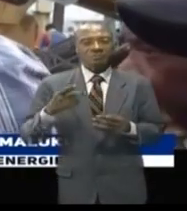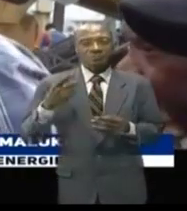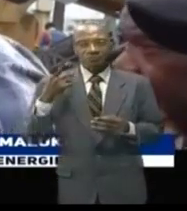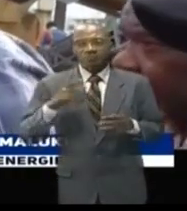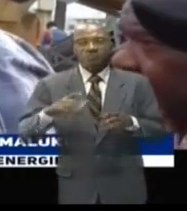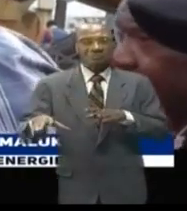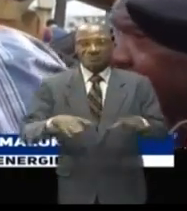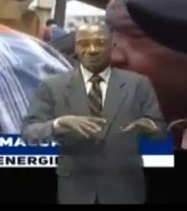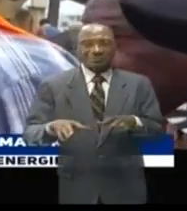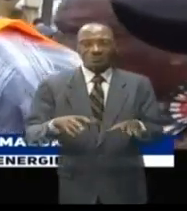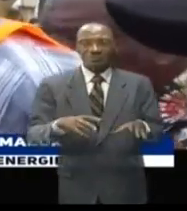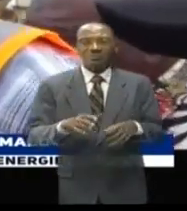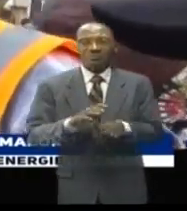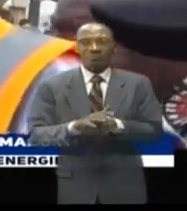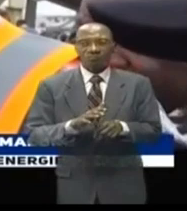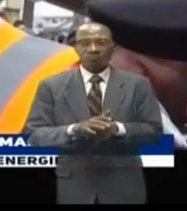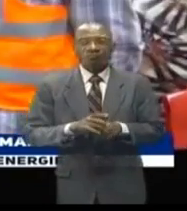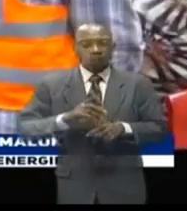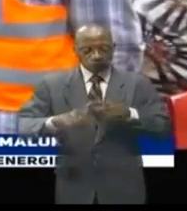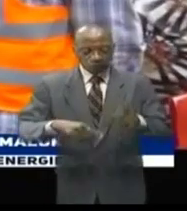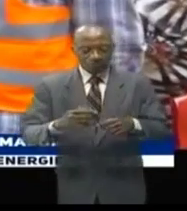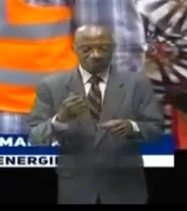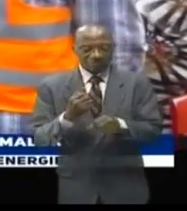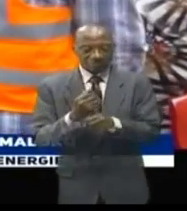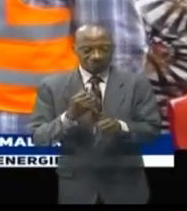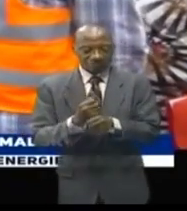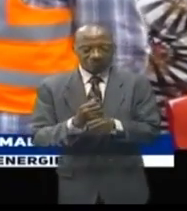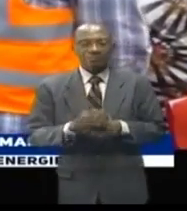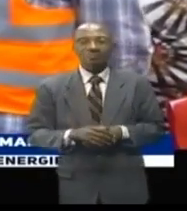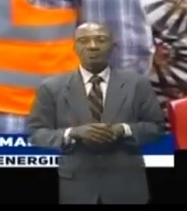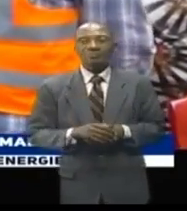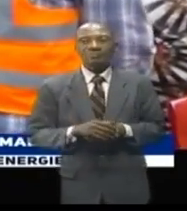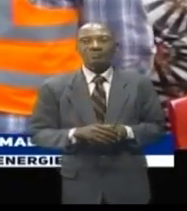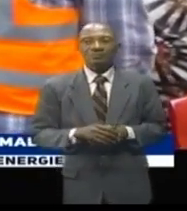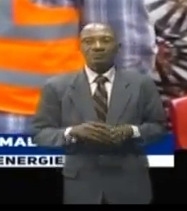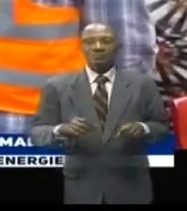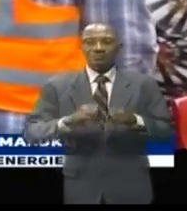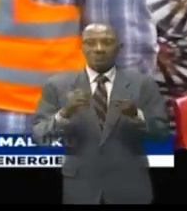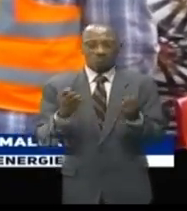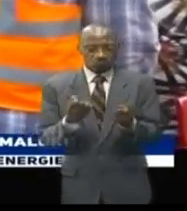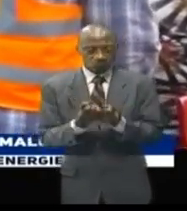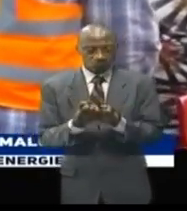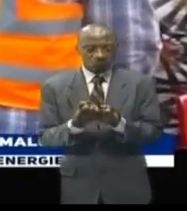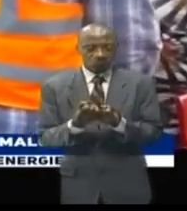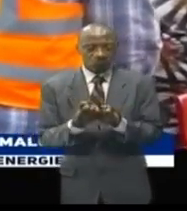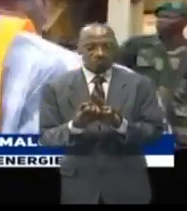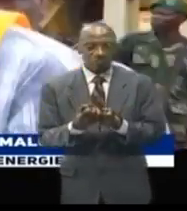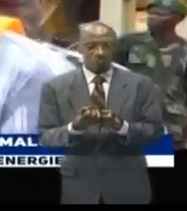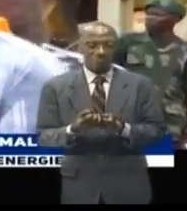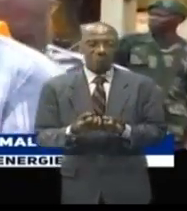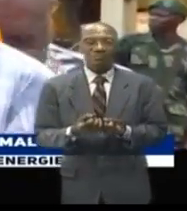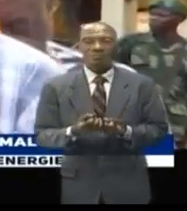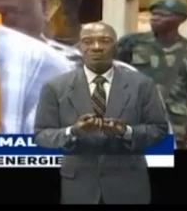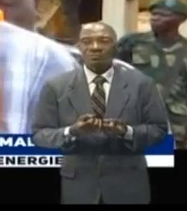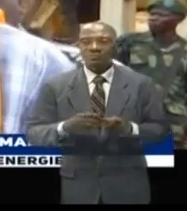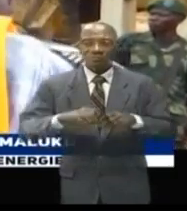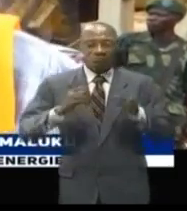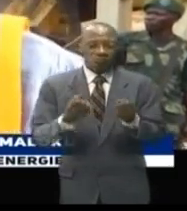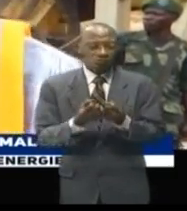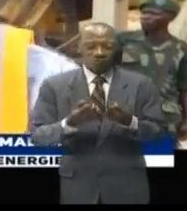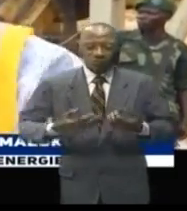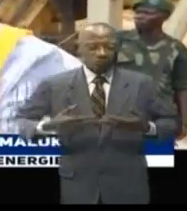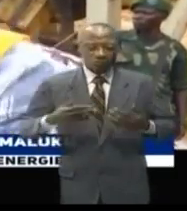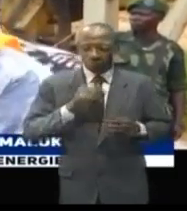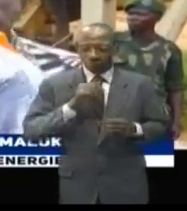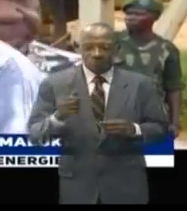dossiers sont en cours quelques amis faites de la Régie des USA ont déploré et dénoncé l'occupation illégale de cette carrière